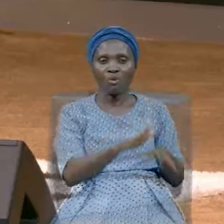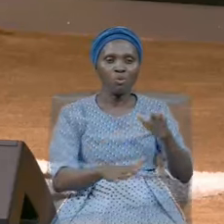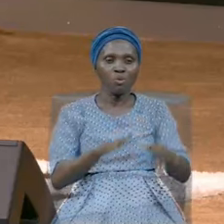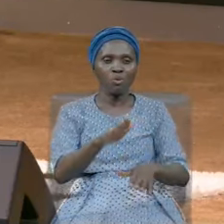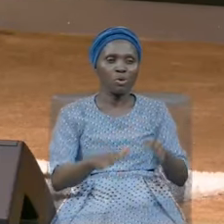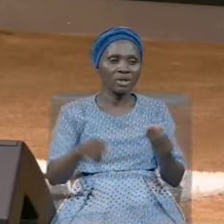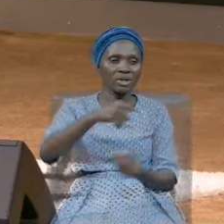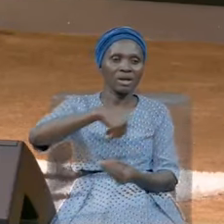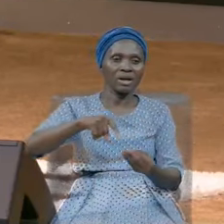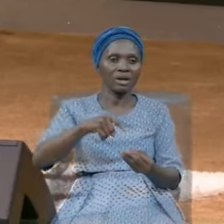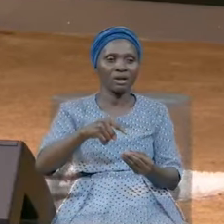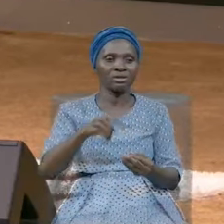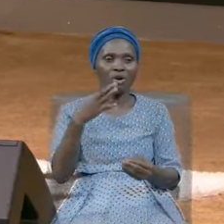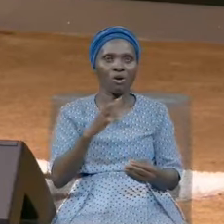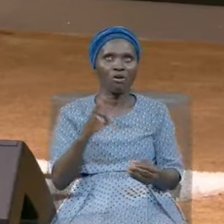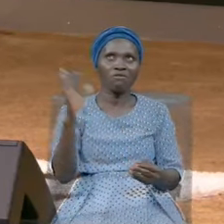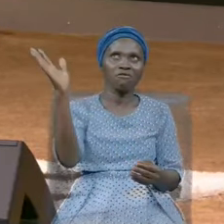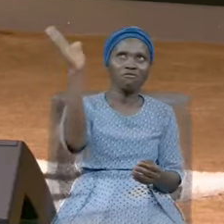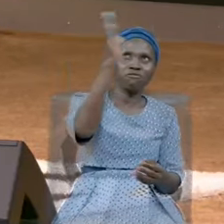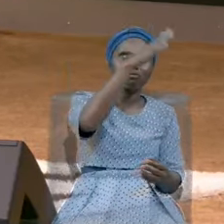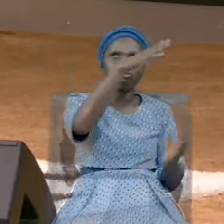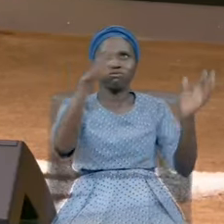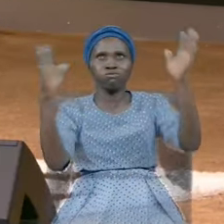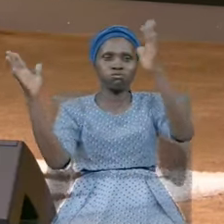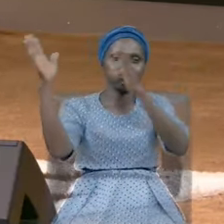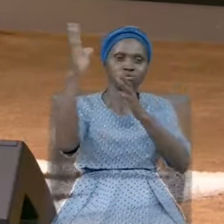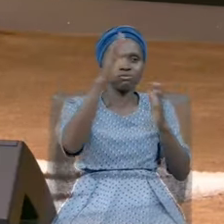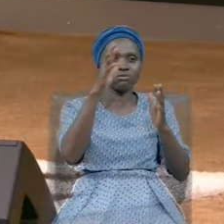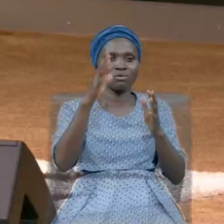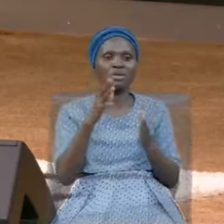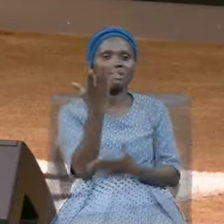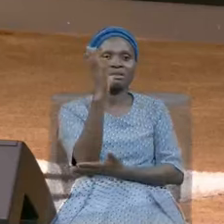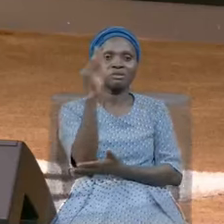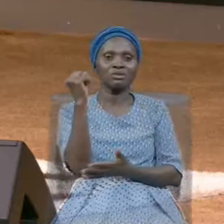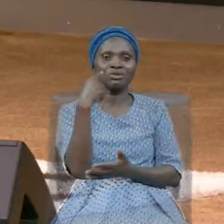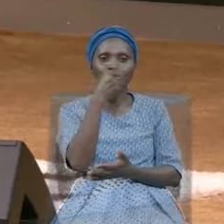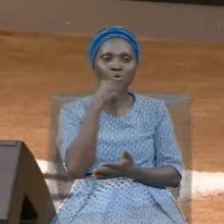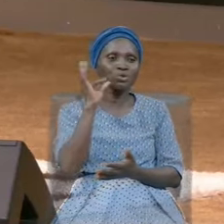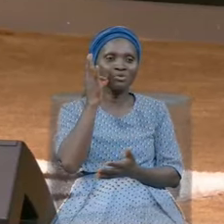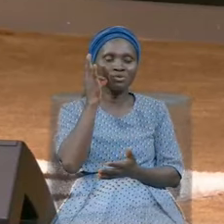des arbres d'automne s'enfuient,